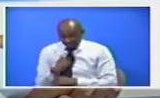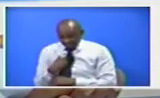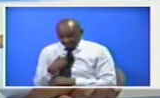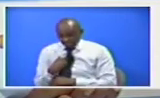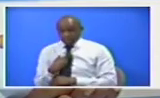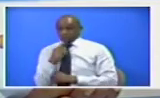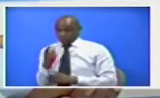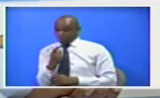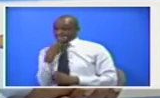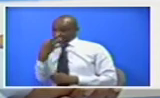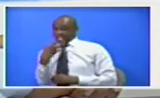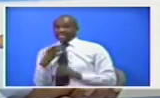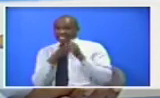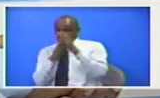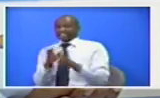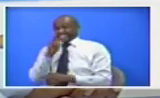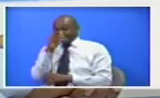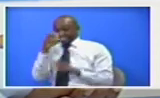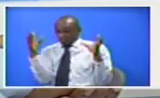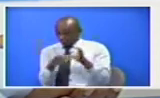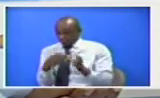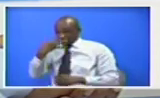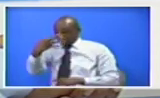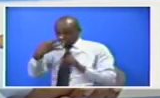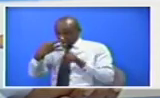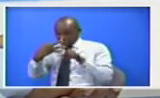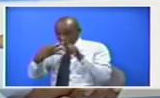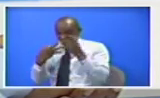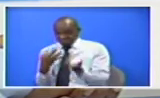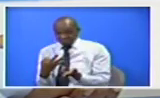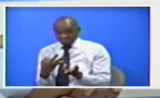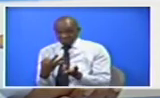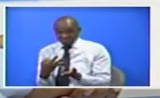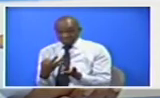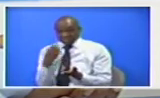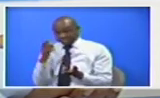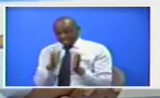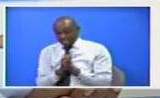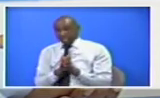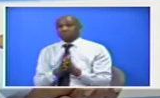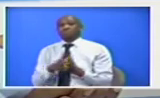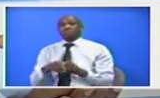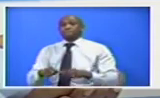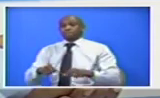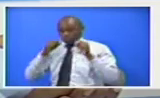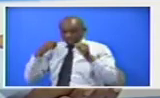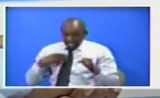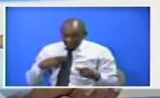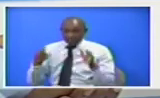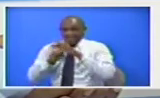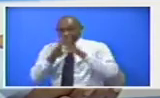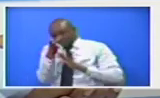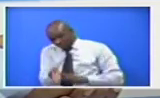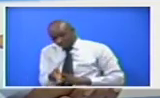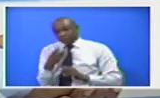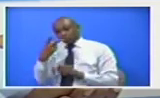Sasa wale viongozi ya wanasa ambao wanaingia pale katika idha kuwa mzimamisi wa mawaziri wa baraza la mawaziri na